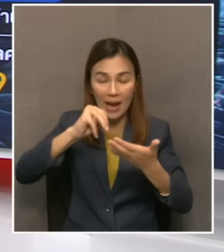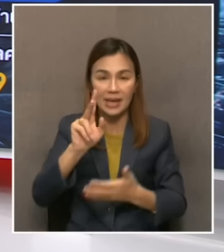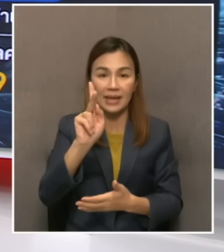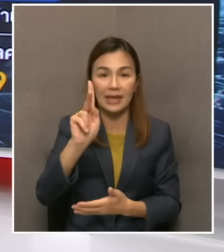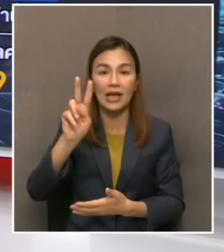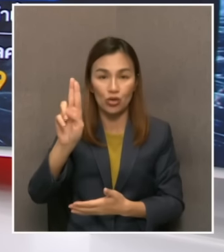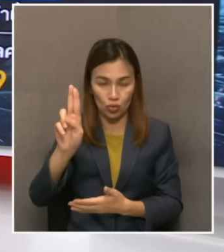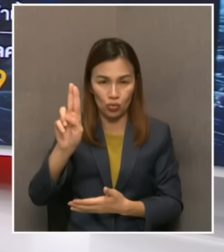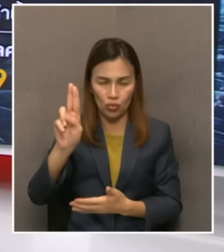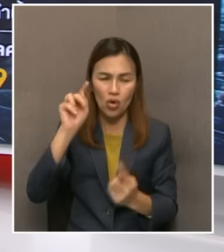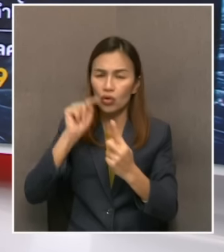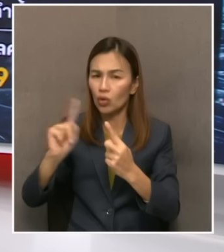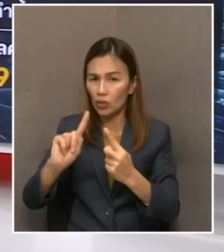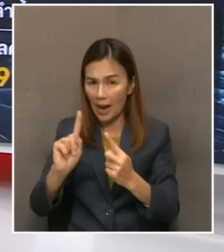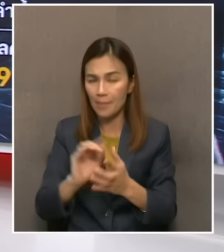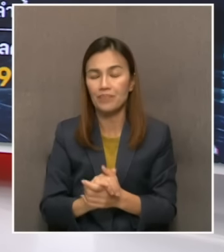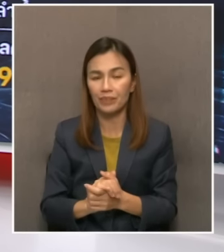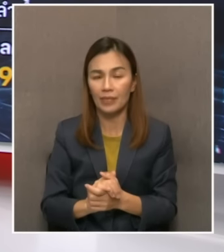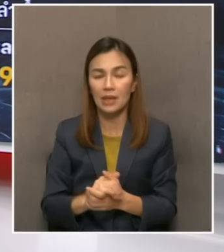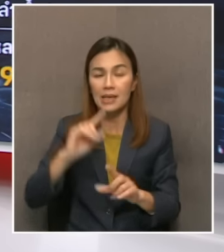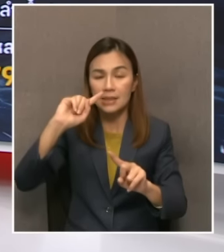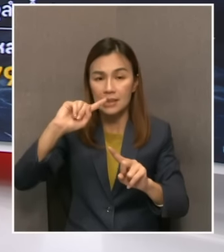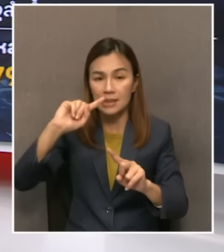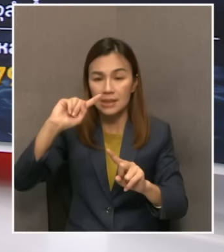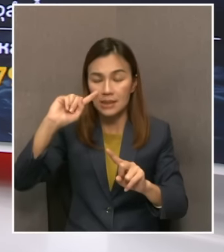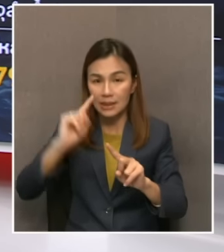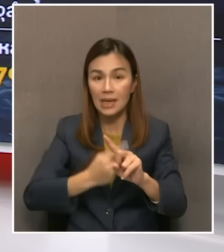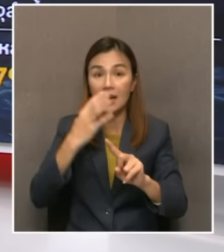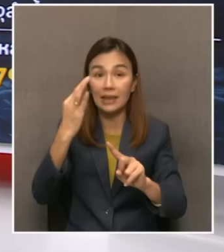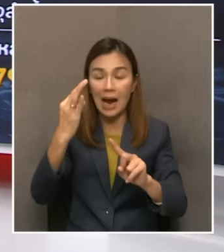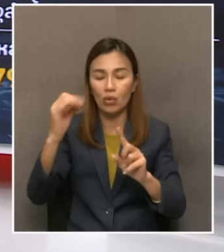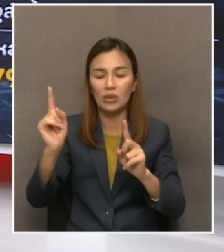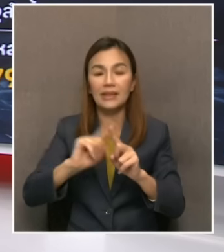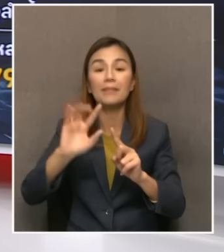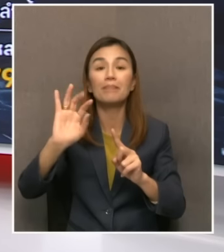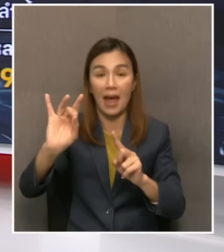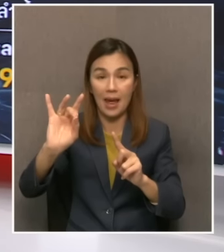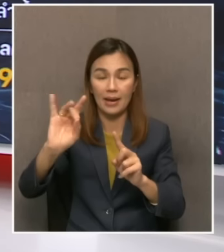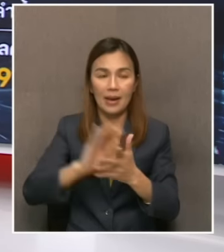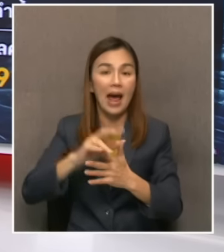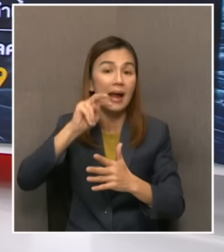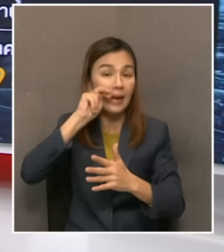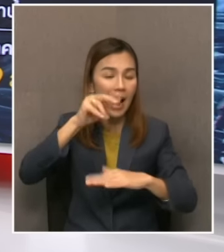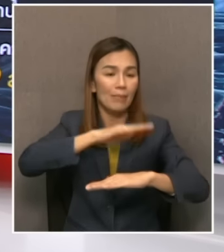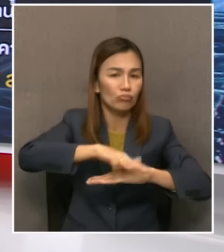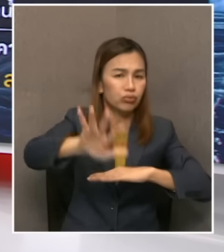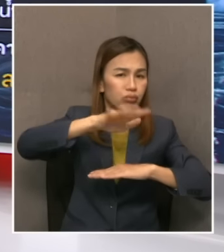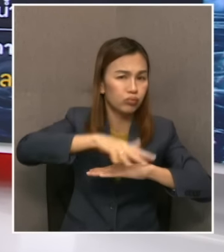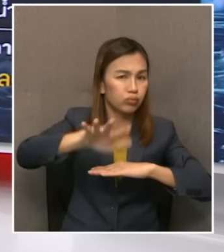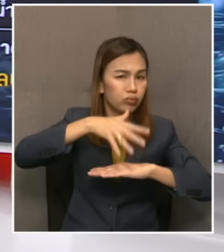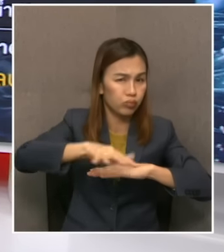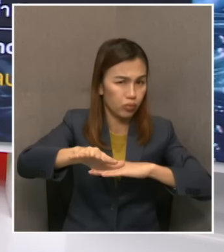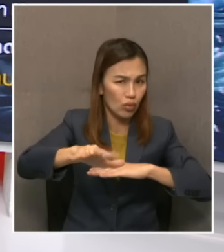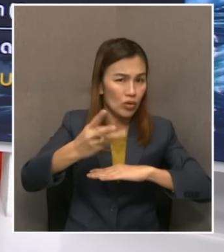งแสนค่ะที่คาดการว่าในช่วงวันที่8กันยายนนี้ค่ะปริมาณน้ำอัตราการไหลของน้ำเนี่ยจะ